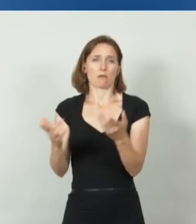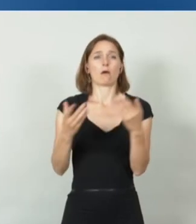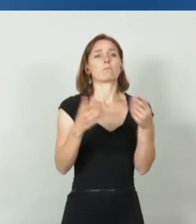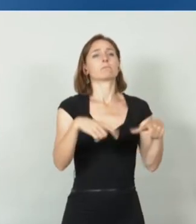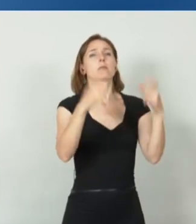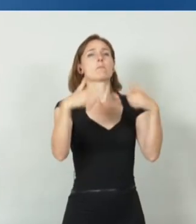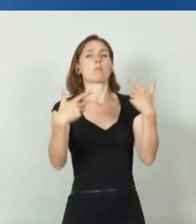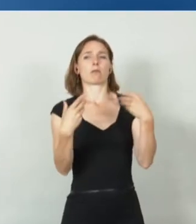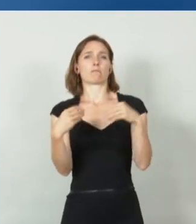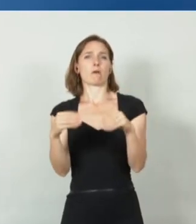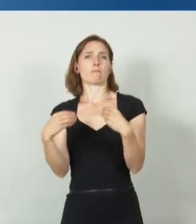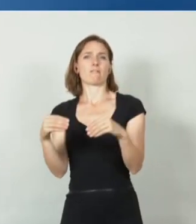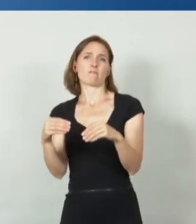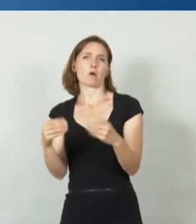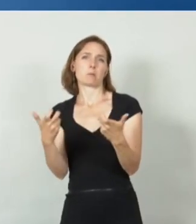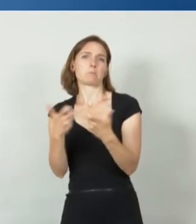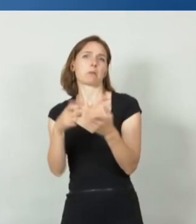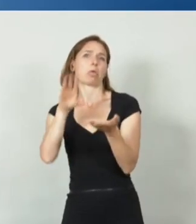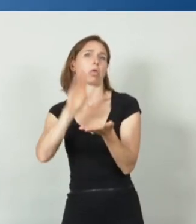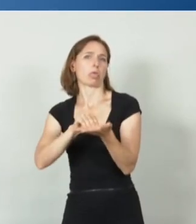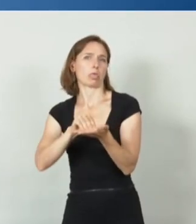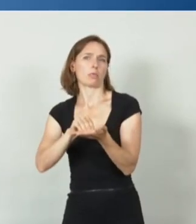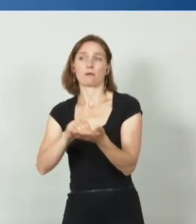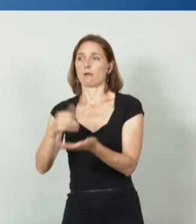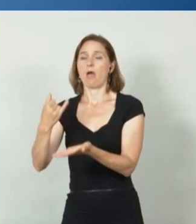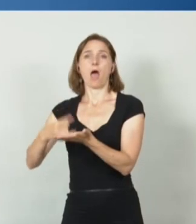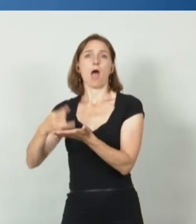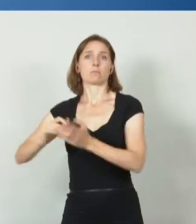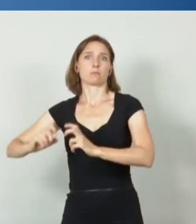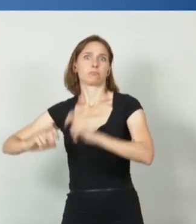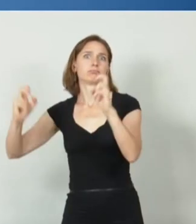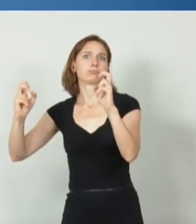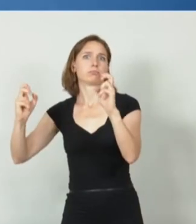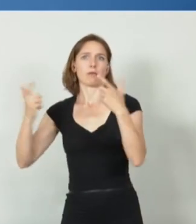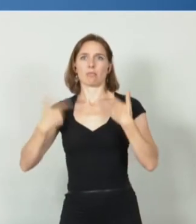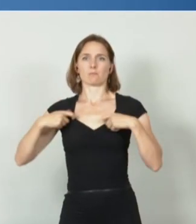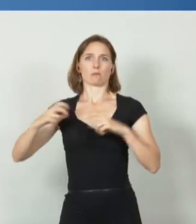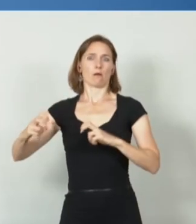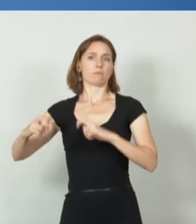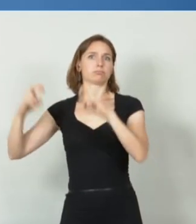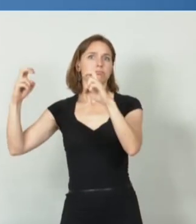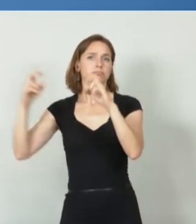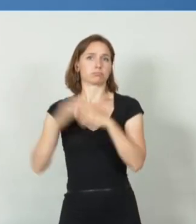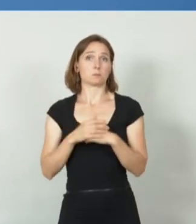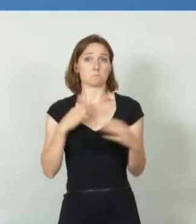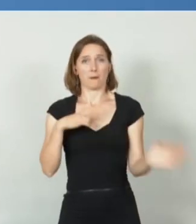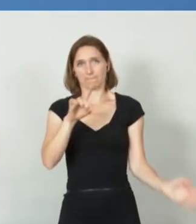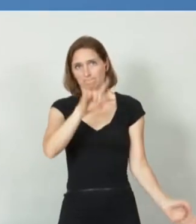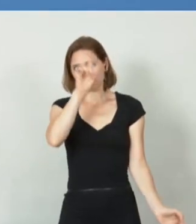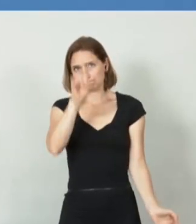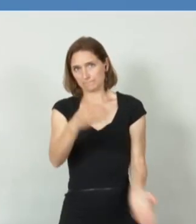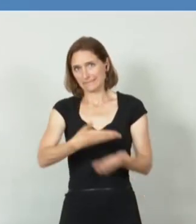en augmentant les impôts en augmentant les dépenses je vous pose cette simple